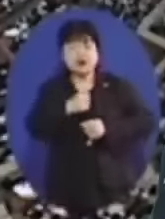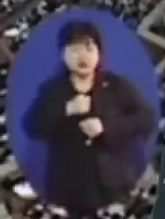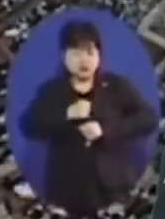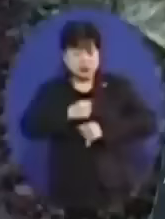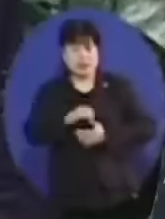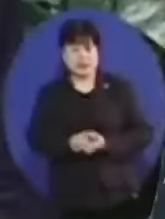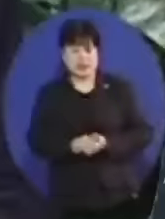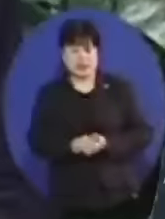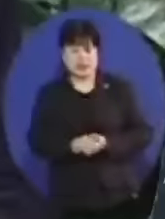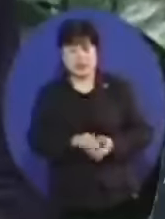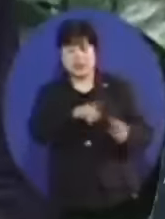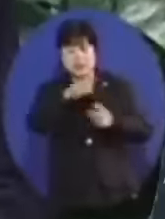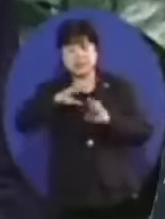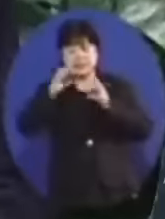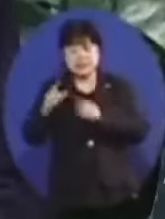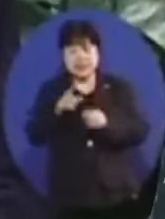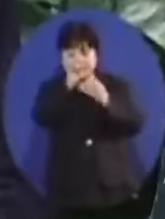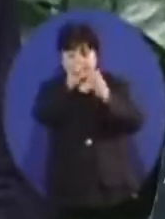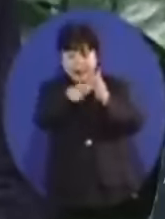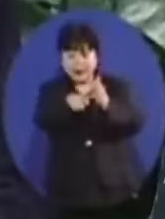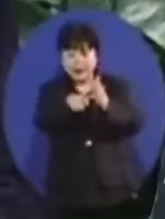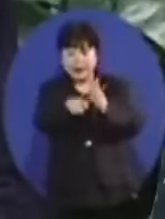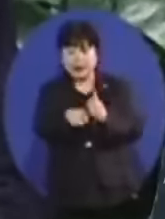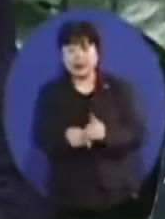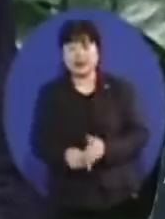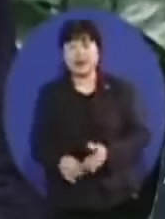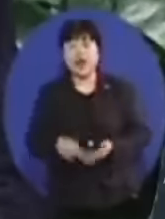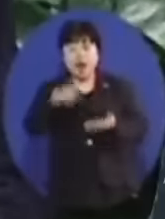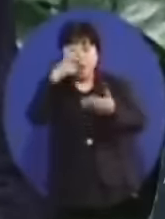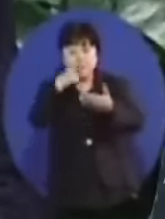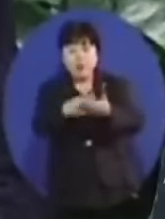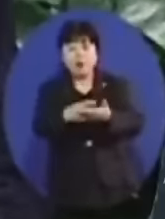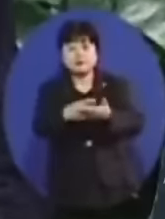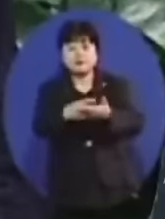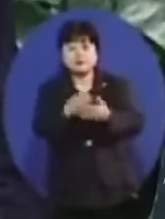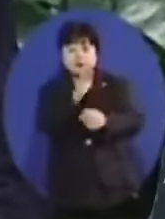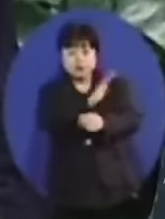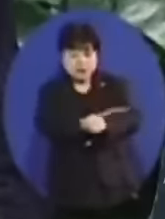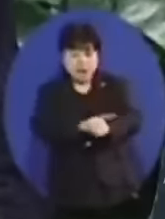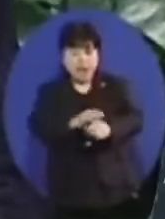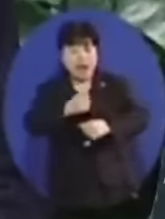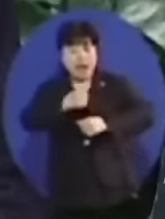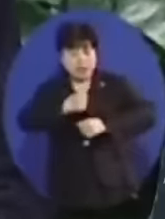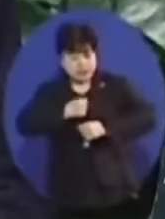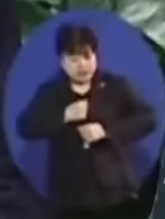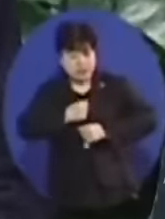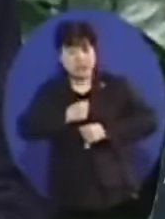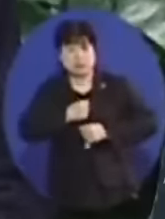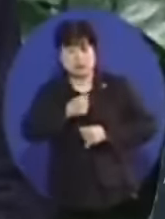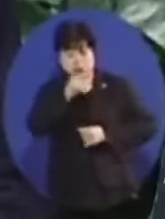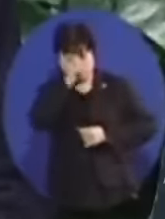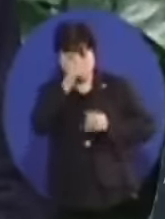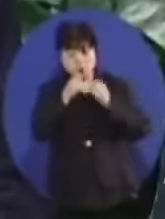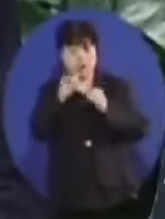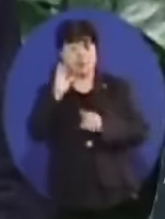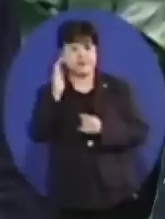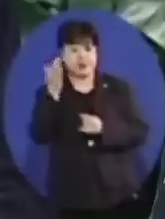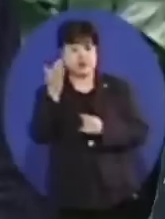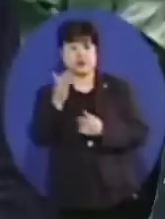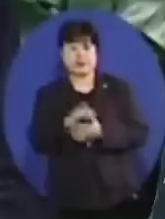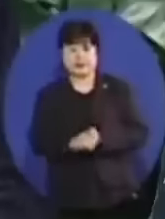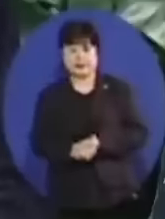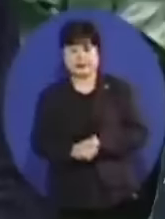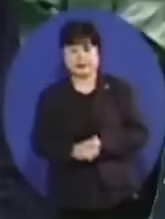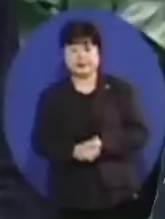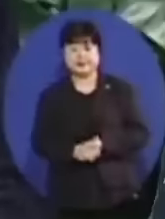세상에 살자면 법과 질서를 지켜야 좋은 시민으로서 국민으로서 살아갈 수가 있는 것입니다.